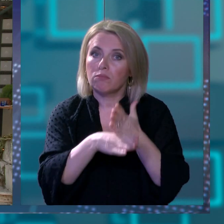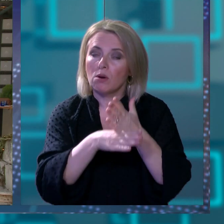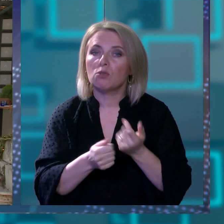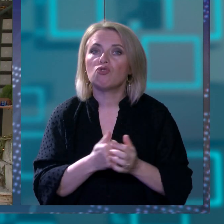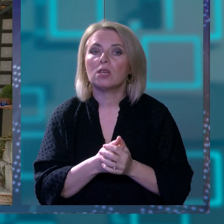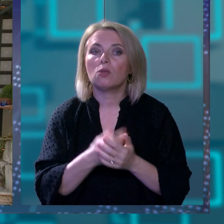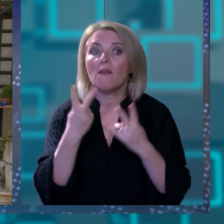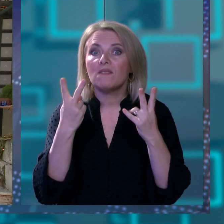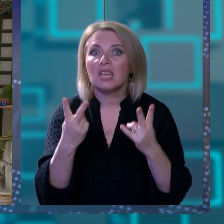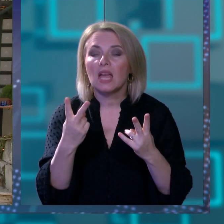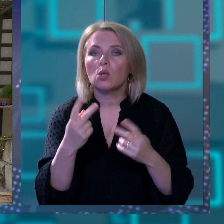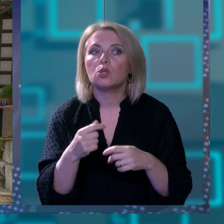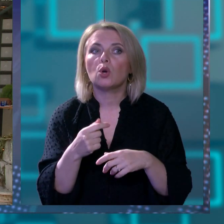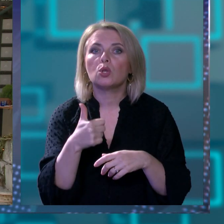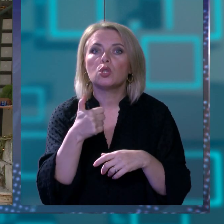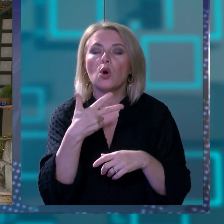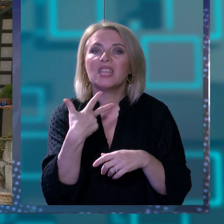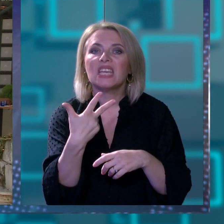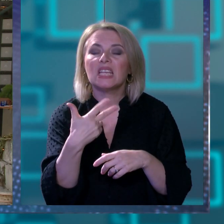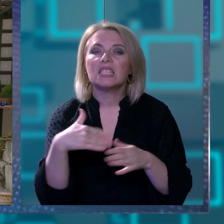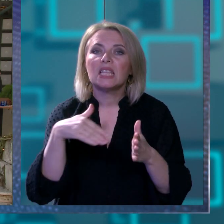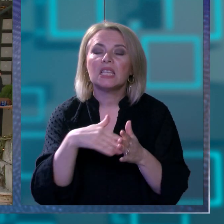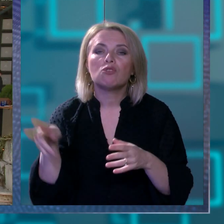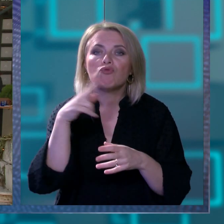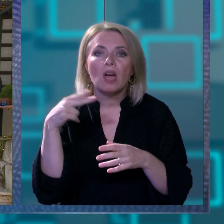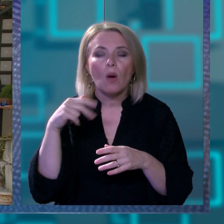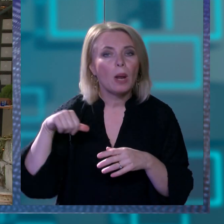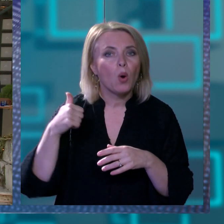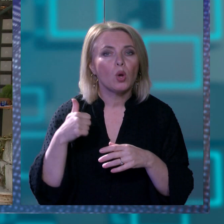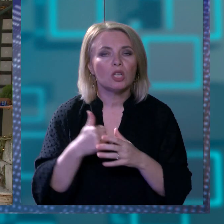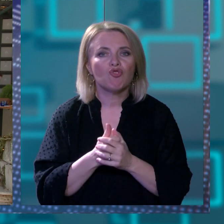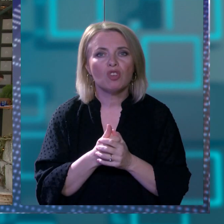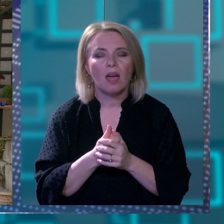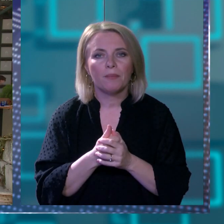To je vrijednost od nekih 130.000 eura godišnje.